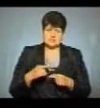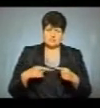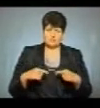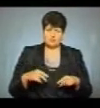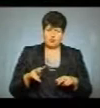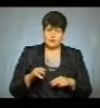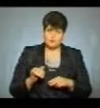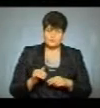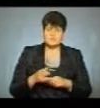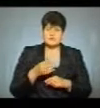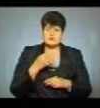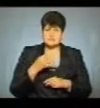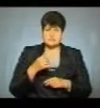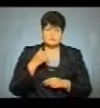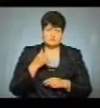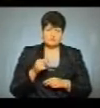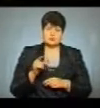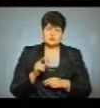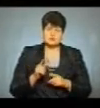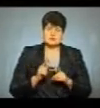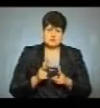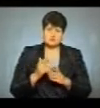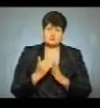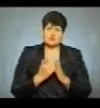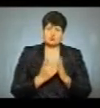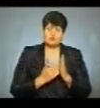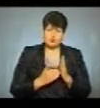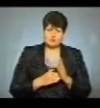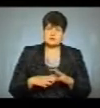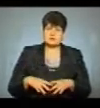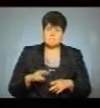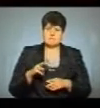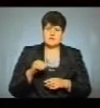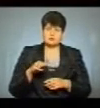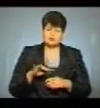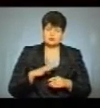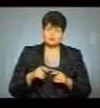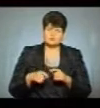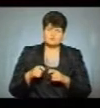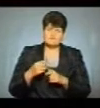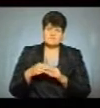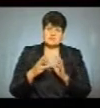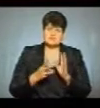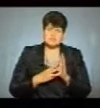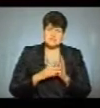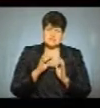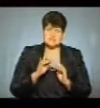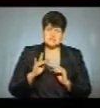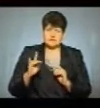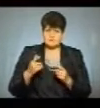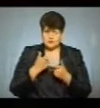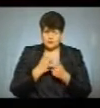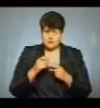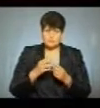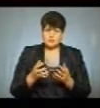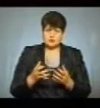Орест Баль телефоном повідомив Суспільному, що згідно із протоколом інспектора матчу було пошкоджено 18 стільців. Інформацію про